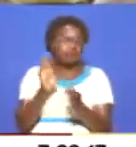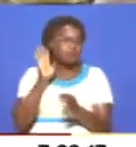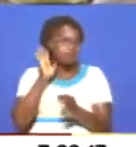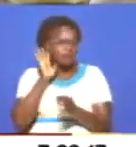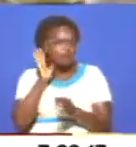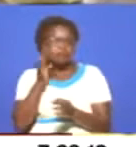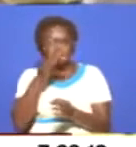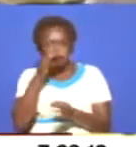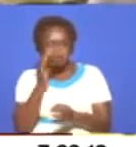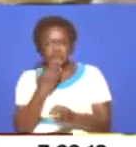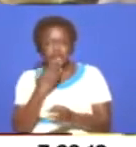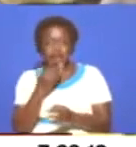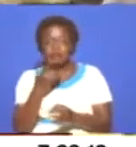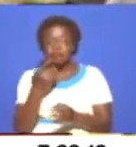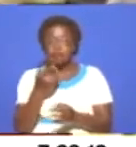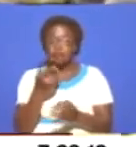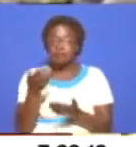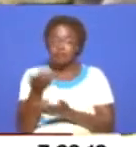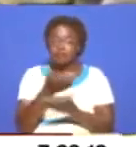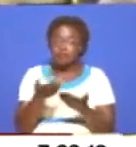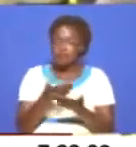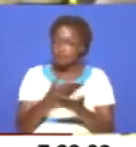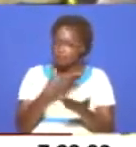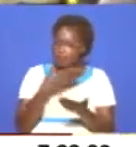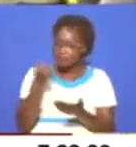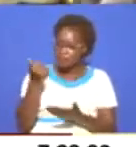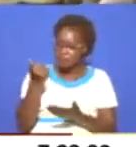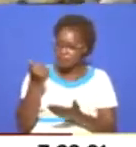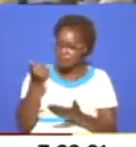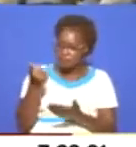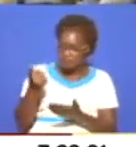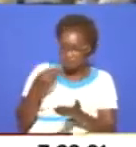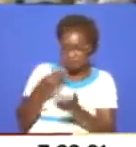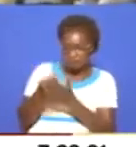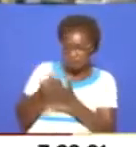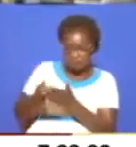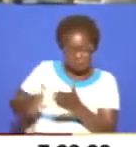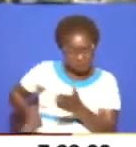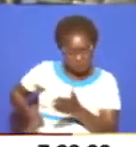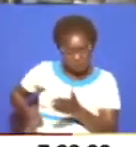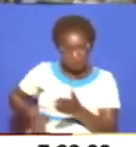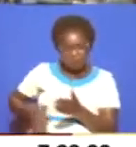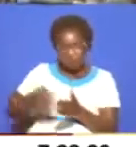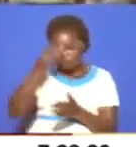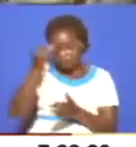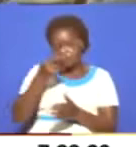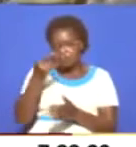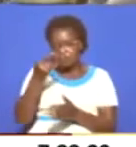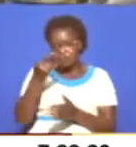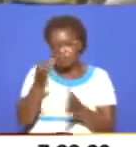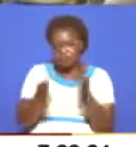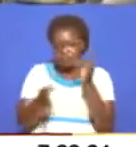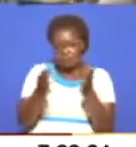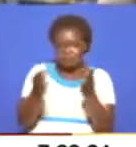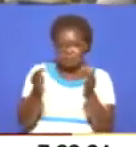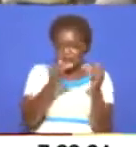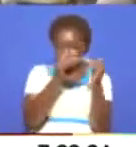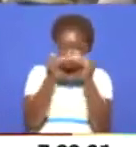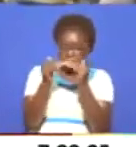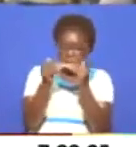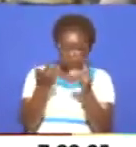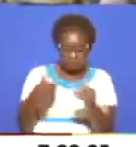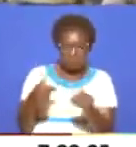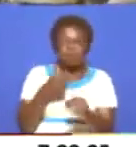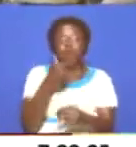anasema uchumi bora pesa mfukoni, Weta anasema haki na usawa, sisi